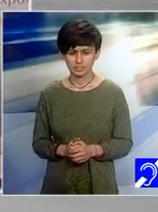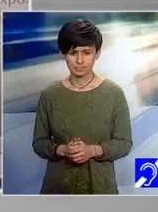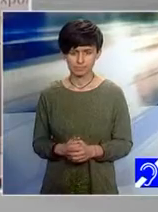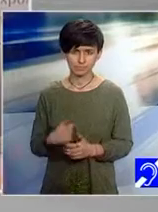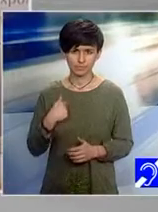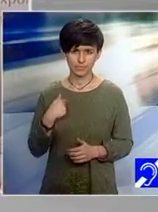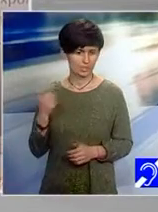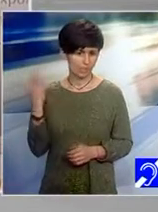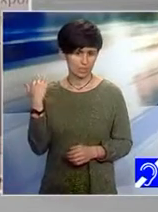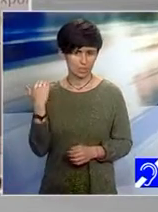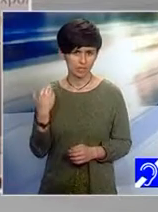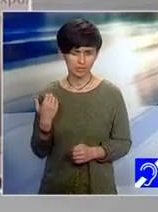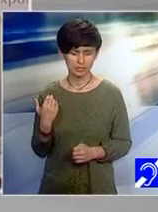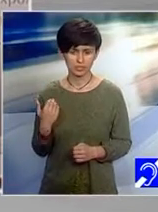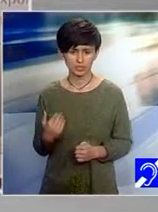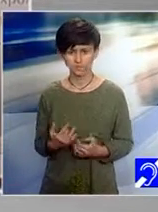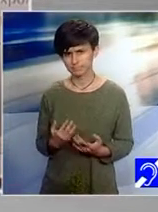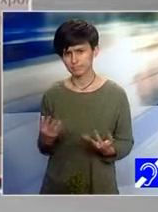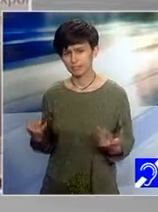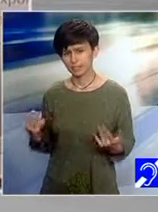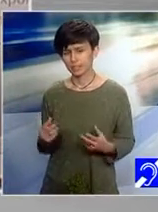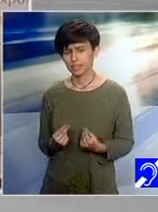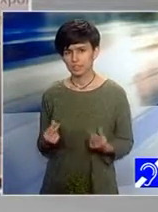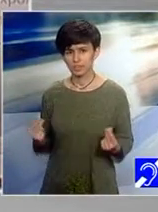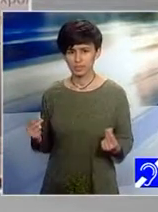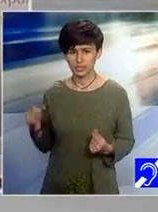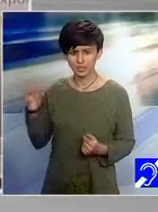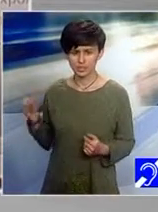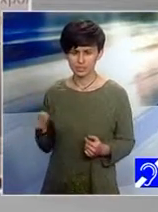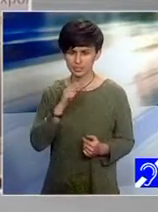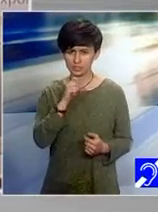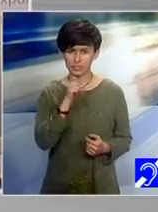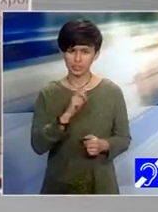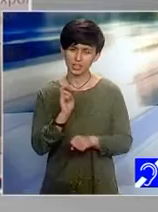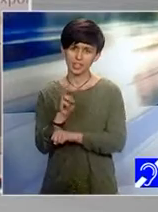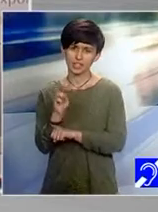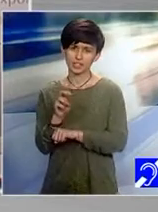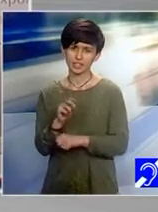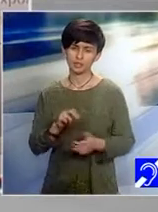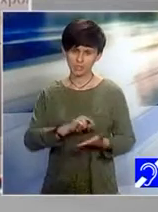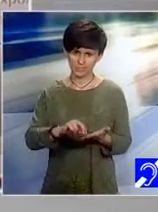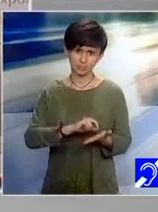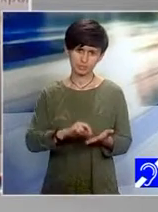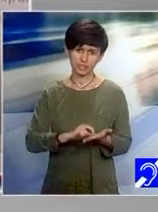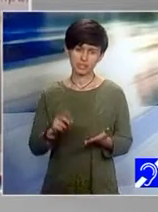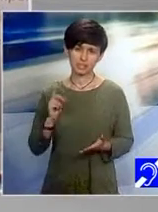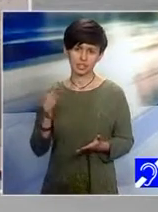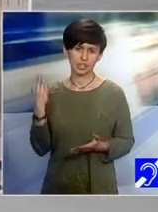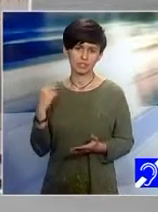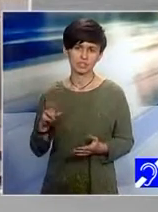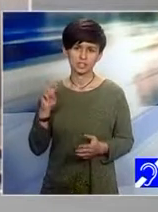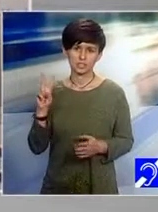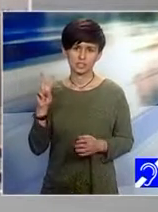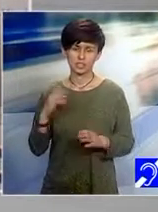fost nu știu câți jurnaliști care ne-am înscris pe lista comună în ultima clipă, dar au fost două autocare puse